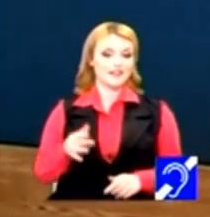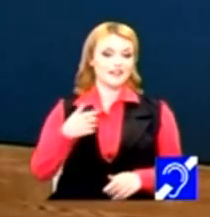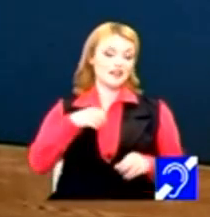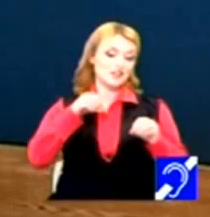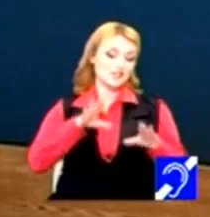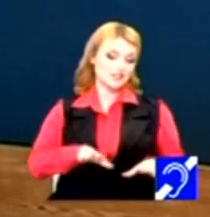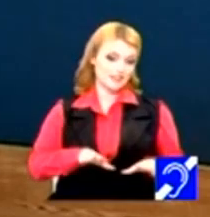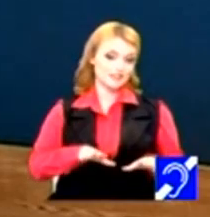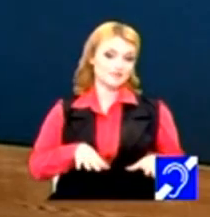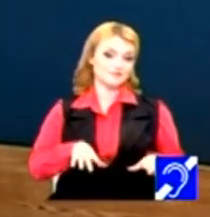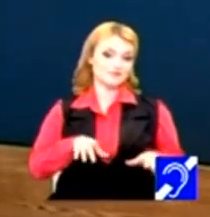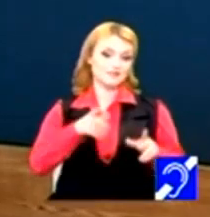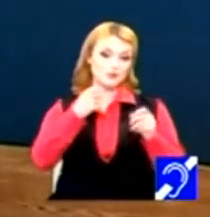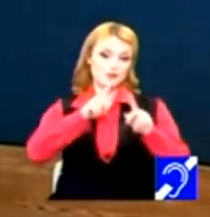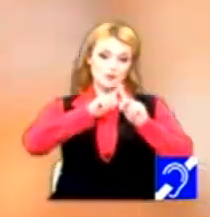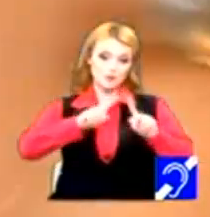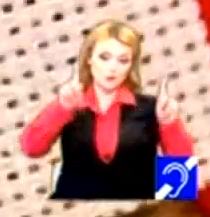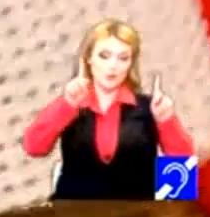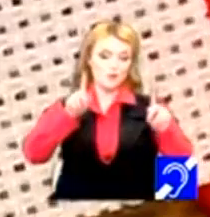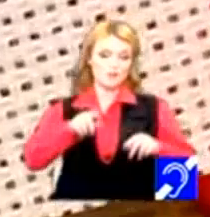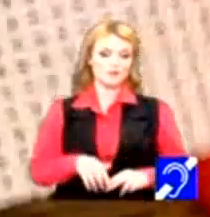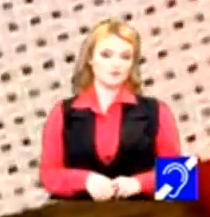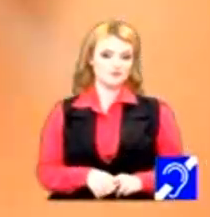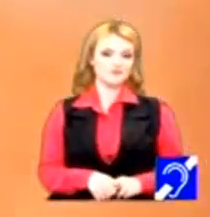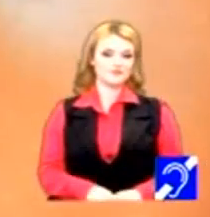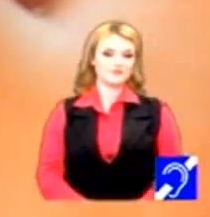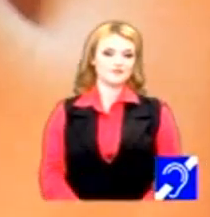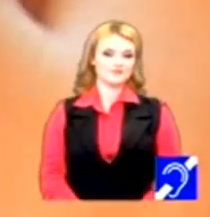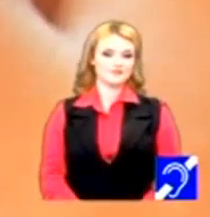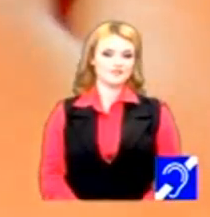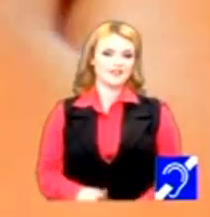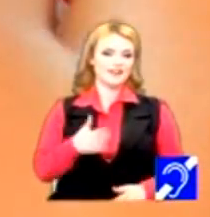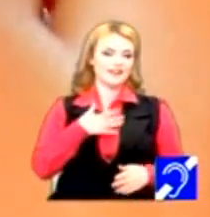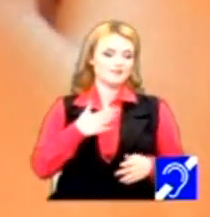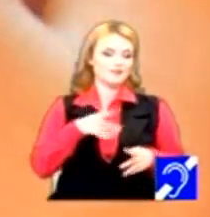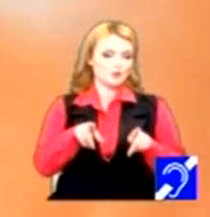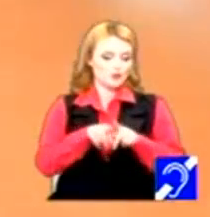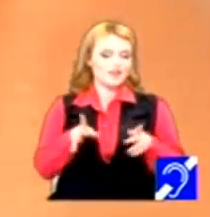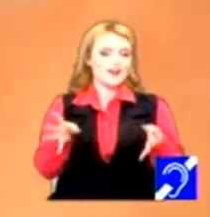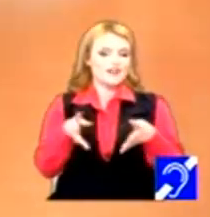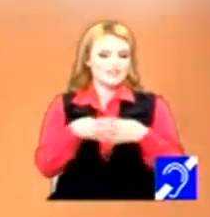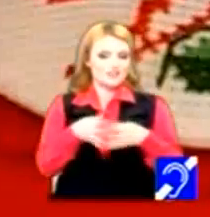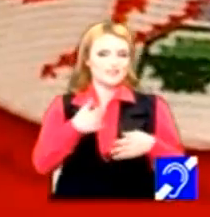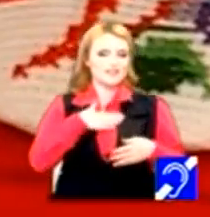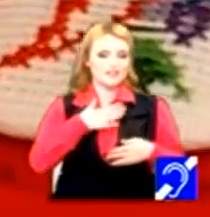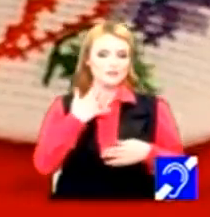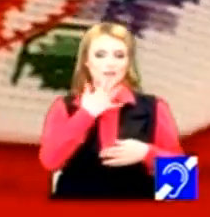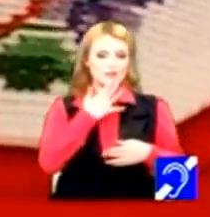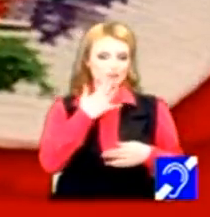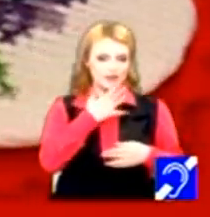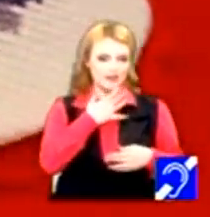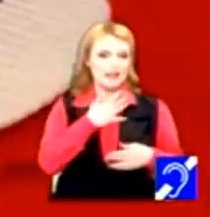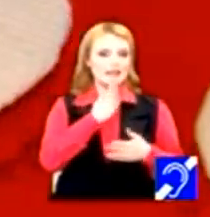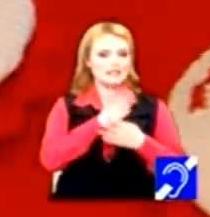broșă, pentru că nici n-am mai văzut la altcineva. Motivele tradiționale le-am ales pentru că acestea ne reprezintă ca națiune. Sunt clienți care doresc să fie